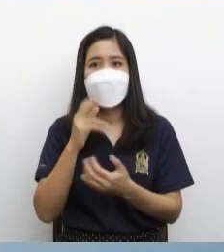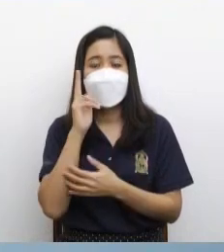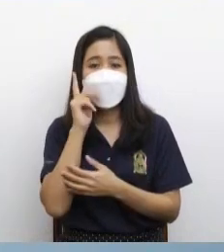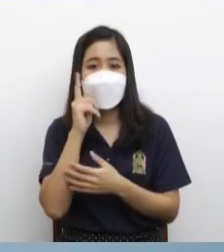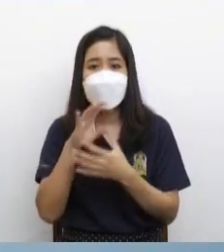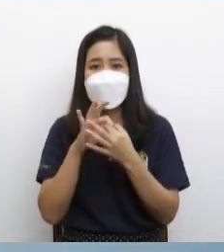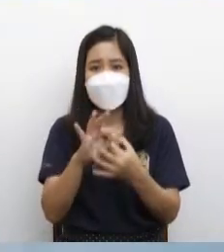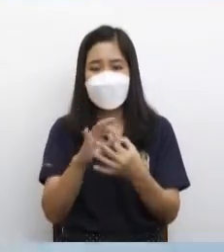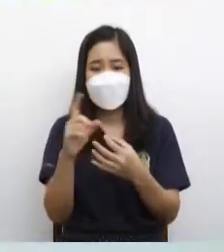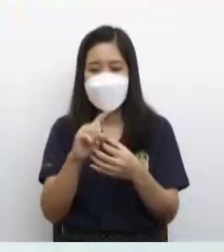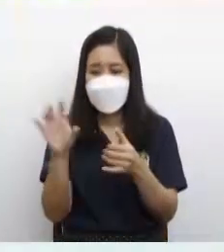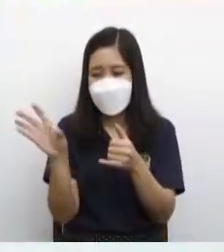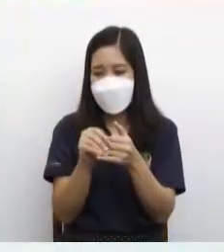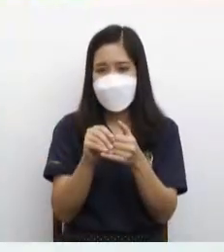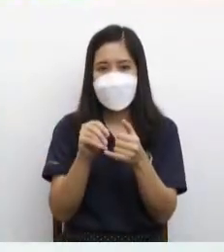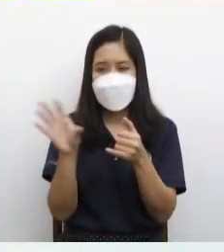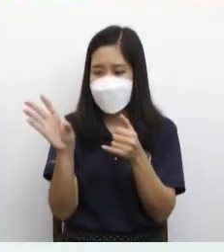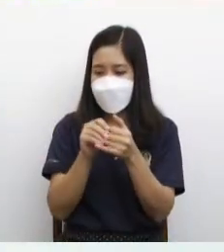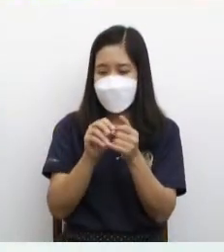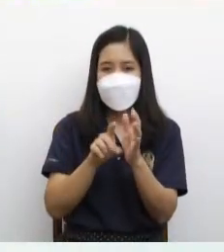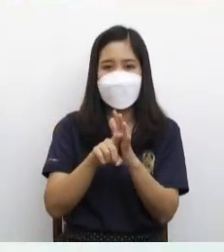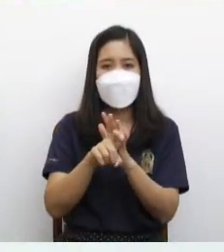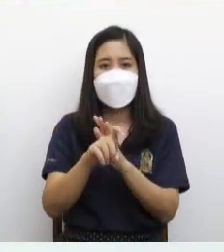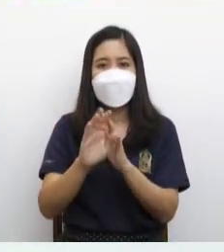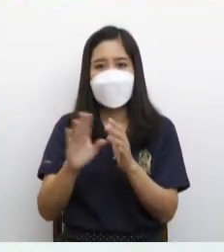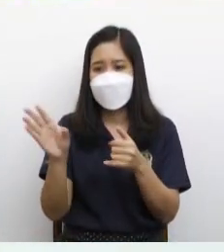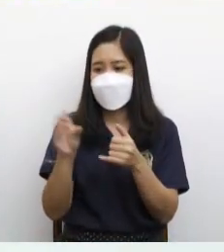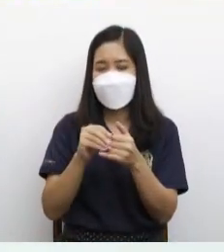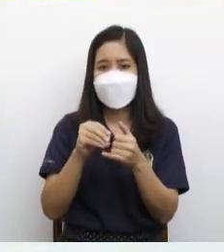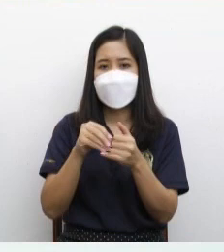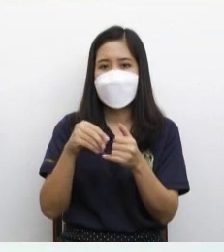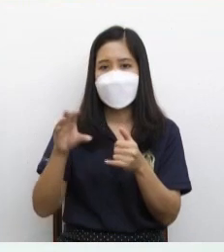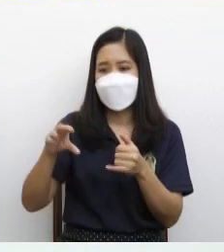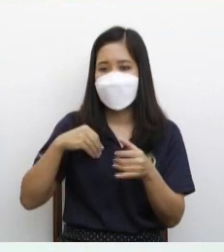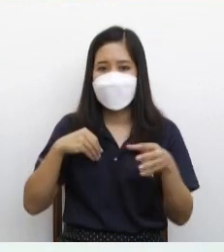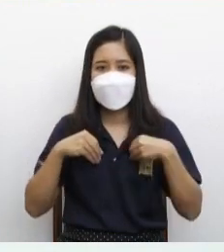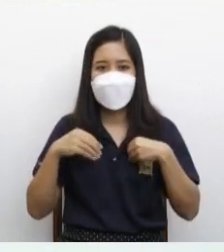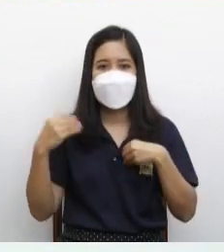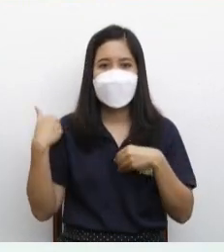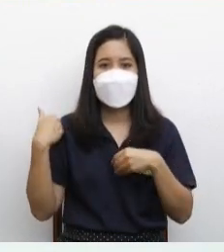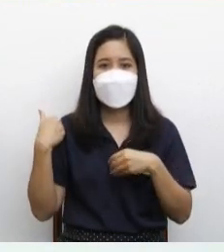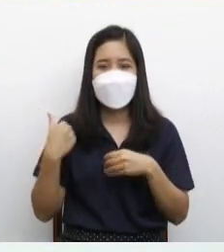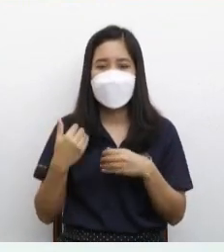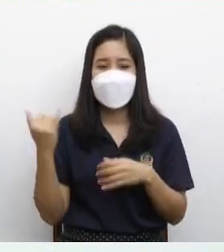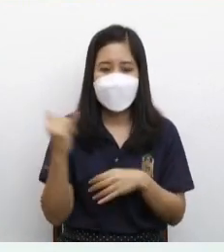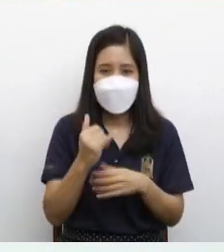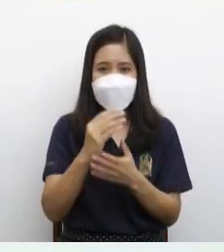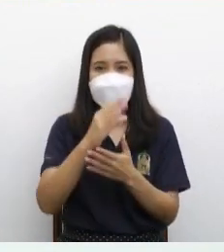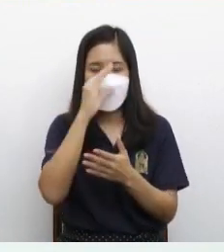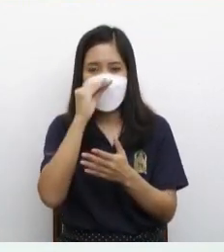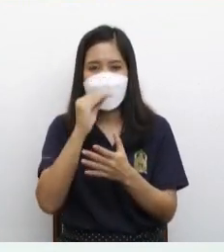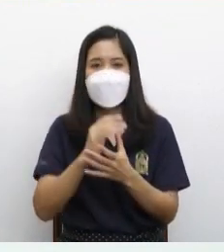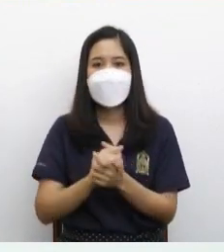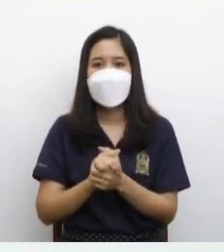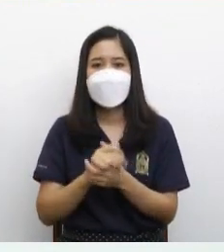การติดเชื้อของนักเรียนนะครับ Rที่ที่มาเรียนแต่อย่างไรก็ตามว่าขออนุญาตเรียนว่า